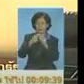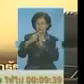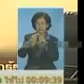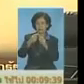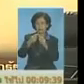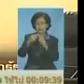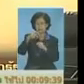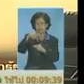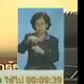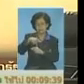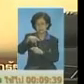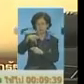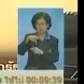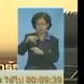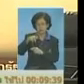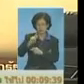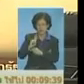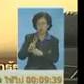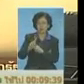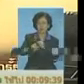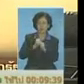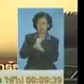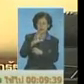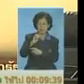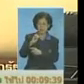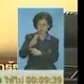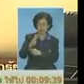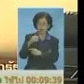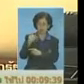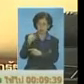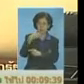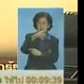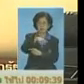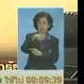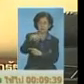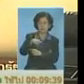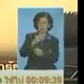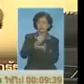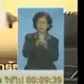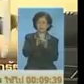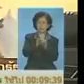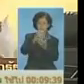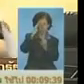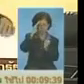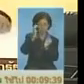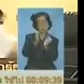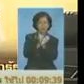มีพลตำรวจโทพงศพัฒน์พงษ์เจริญผู้ช่วยผู้บัญชาการตำรวจแห่งชาติ